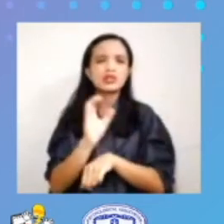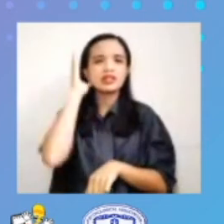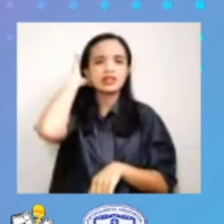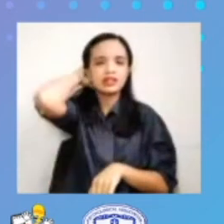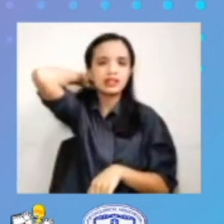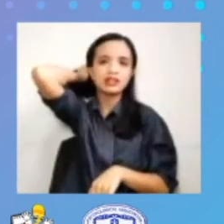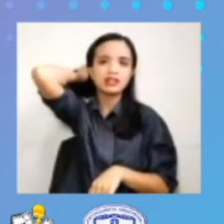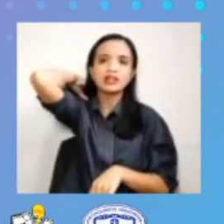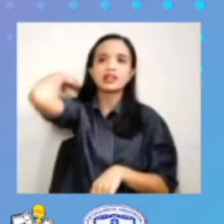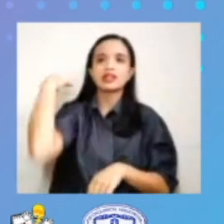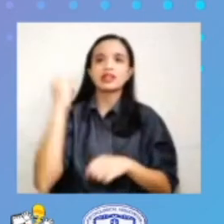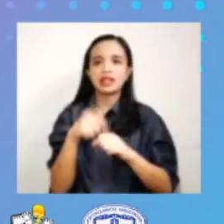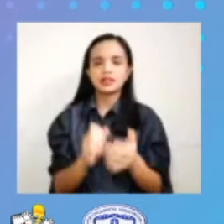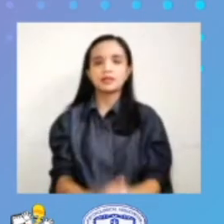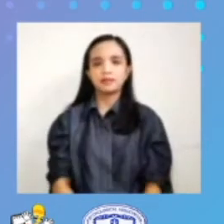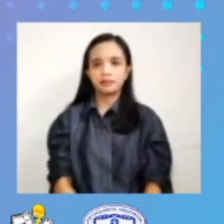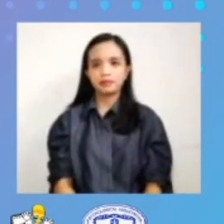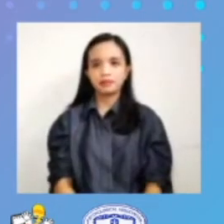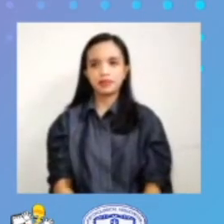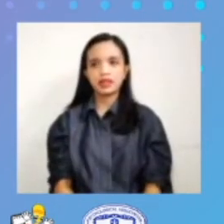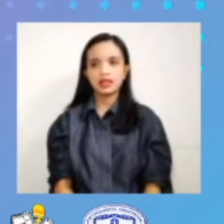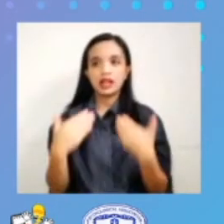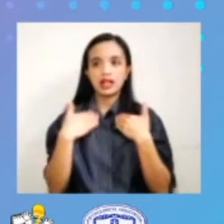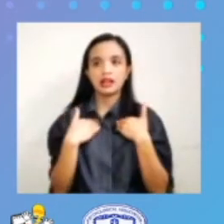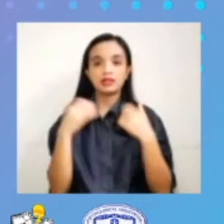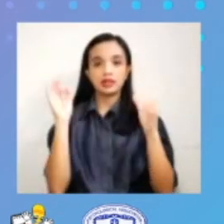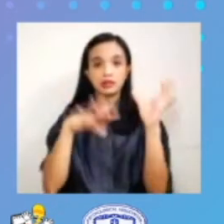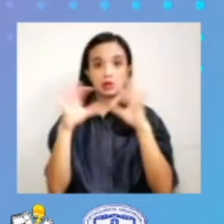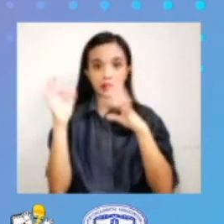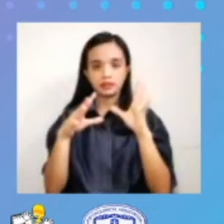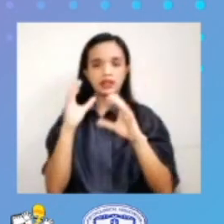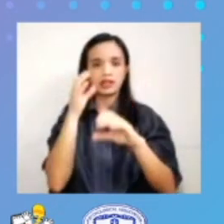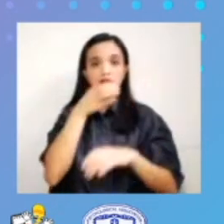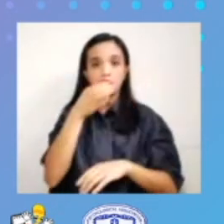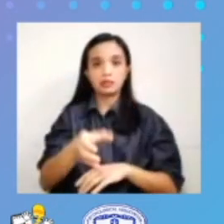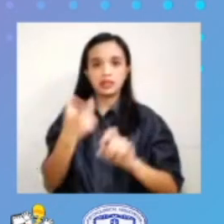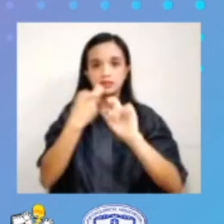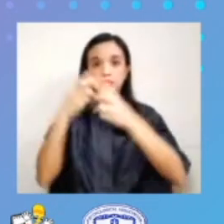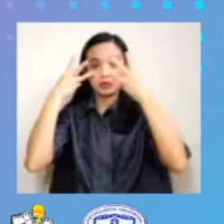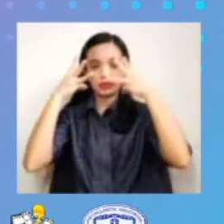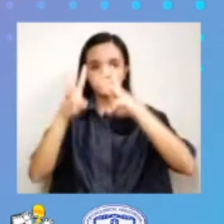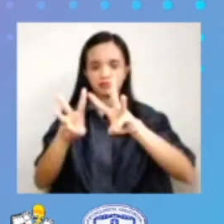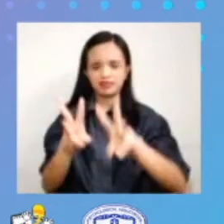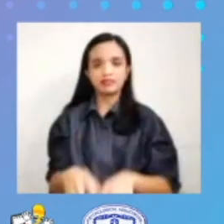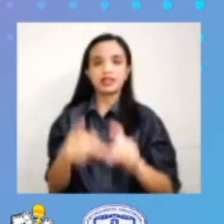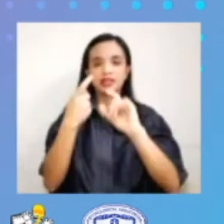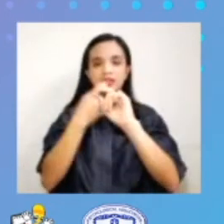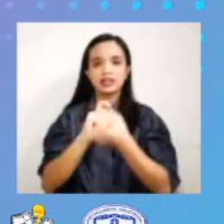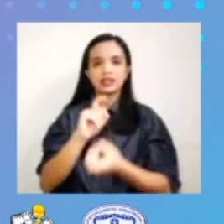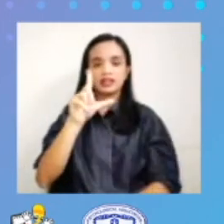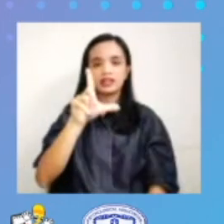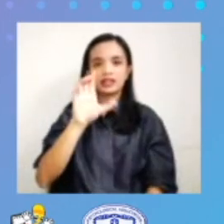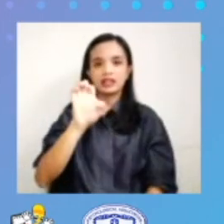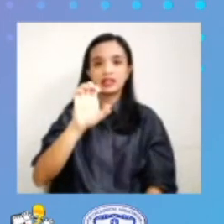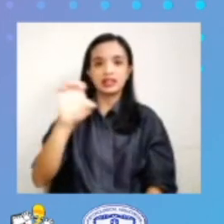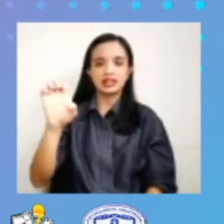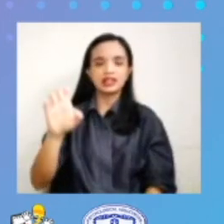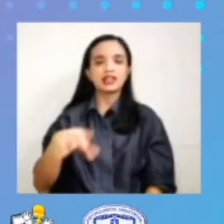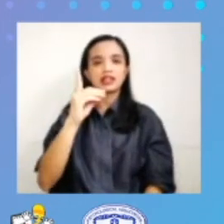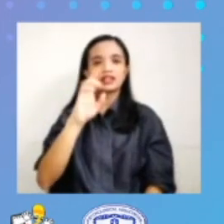siya nagawa ng Tuesday, minsan ang nagtutuloy-tuloy na habit yung hindi na ginagawa. There should always be a constant reminder hanggang